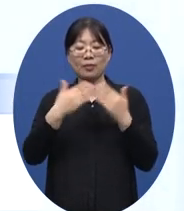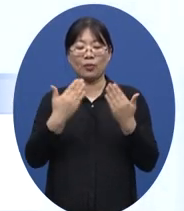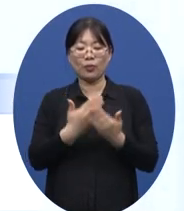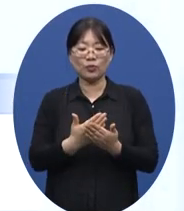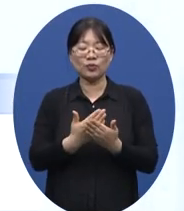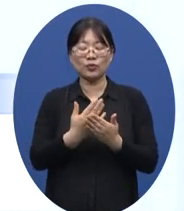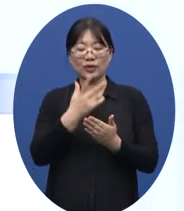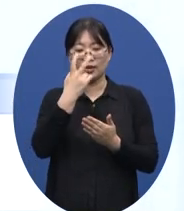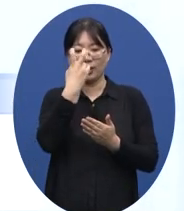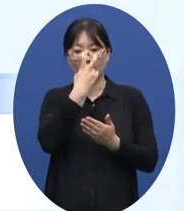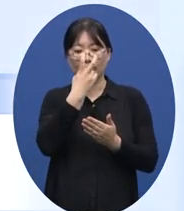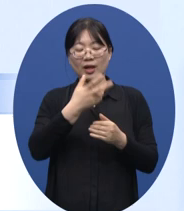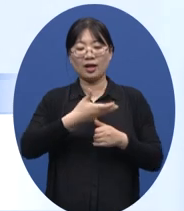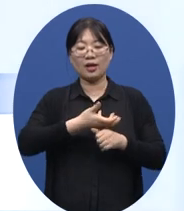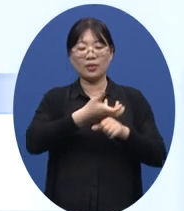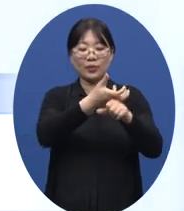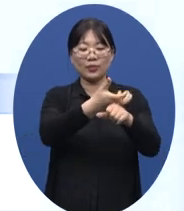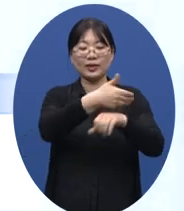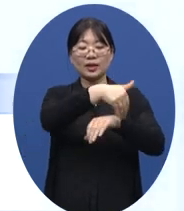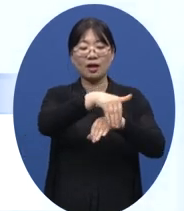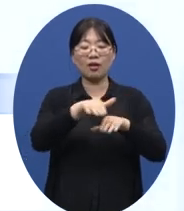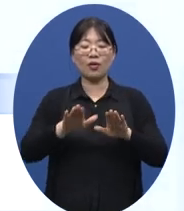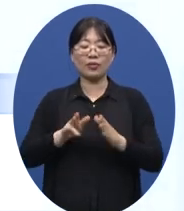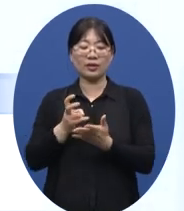예정입니다. 현행 제도로는